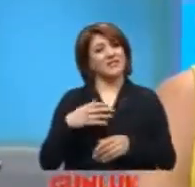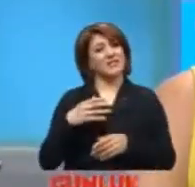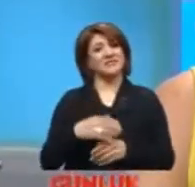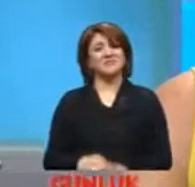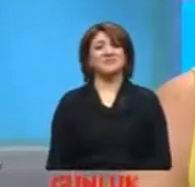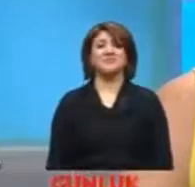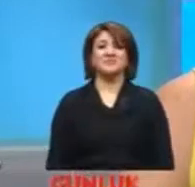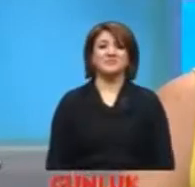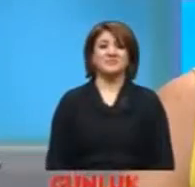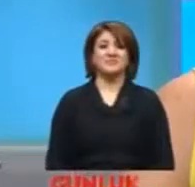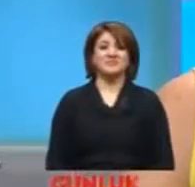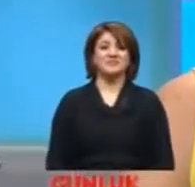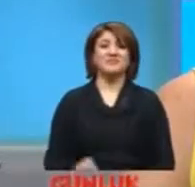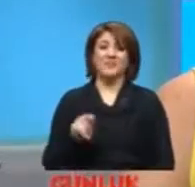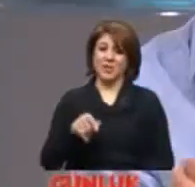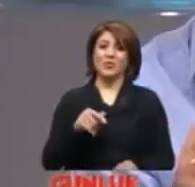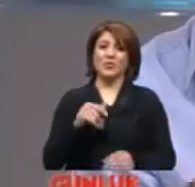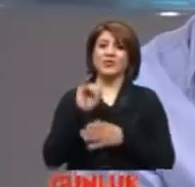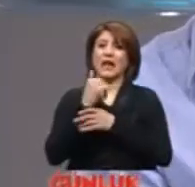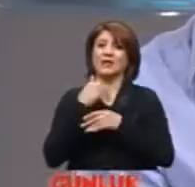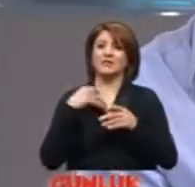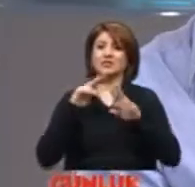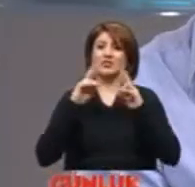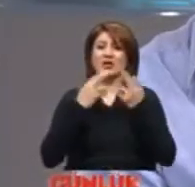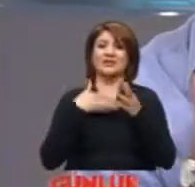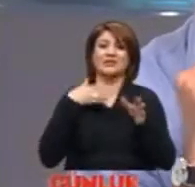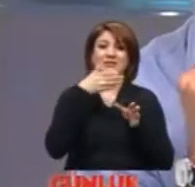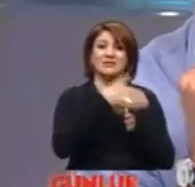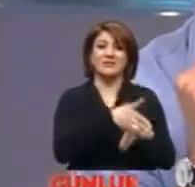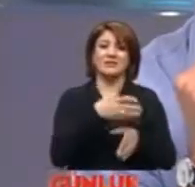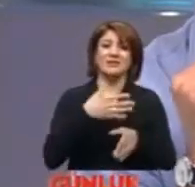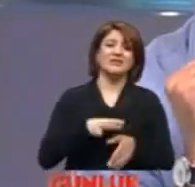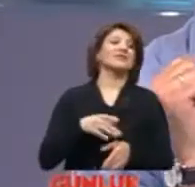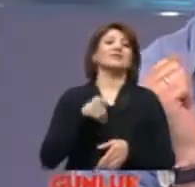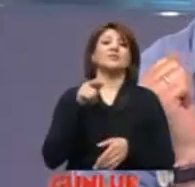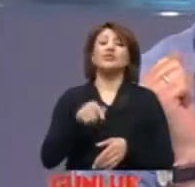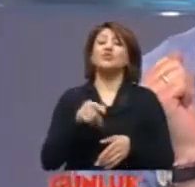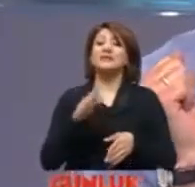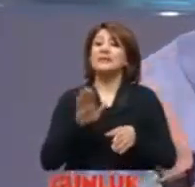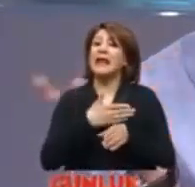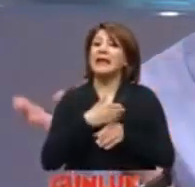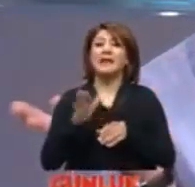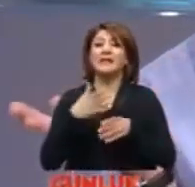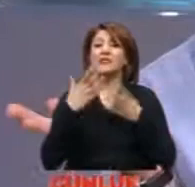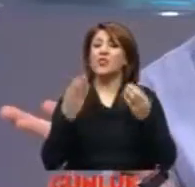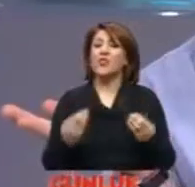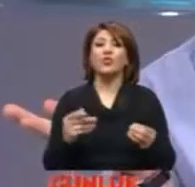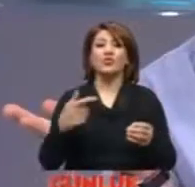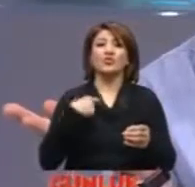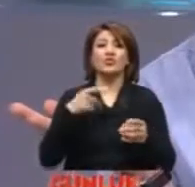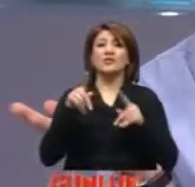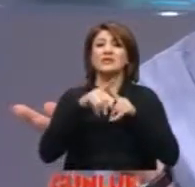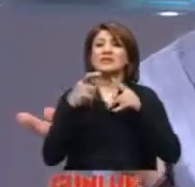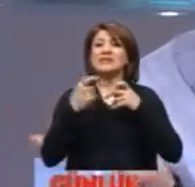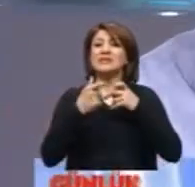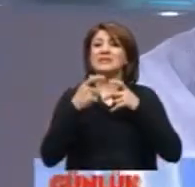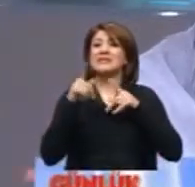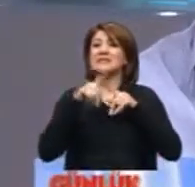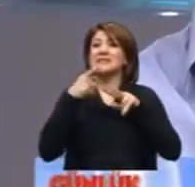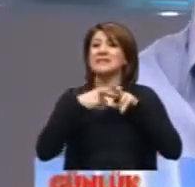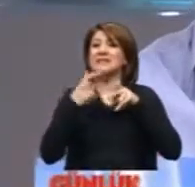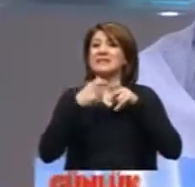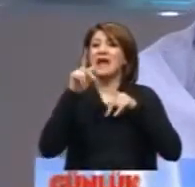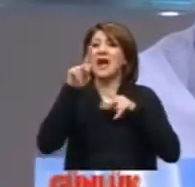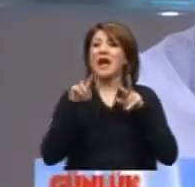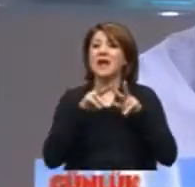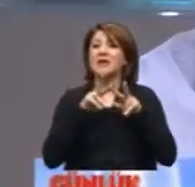Evet. O bir yöntem ama sanat dünyasına girmek için. Peki. Şey çok güzel. Olayın sebebini öğrenmek için Tarım Hayvancılık İl Müdürlüğü'ne falan gitmiş. Ya al